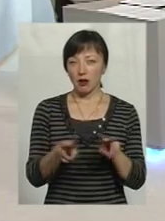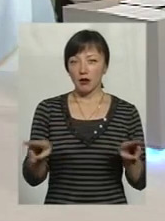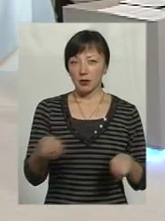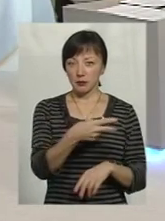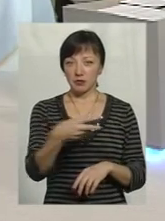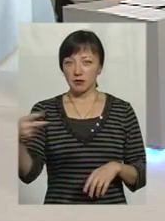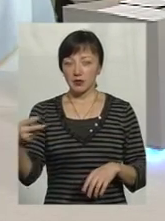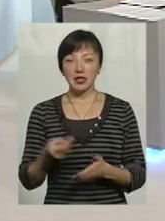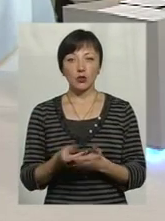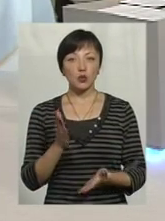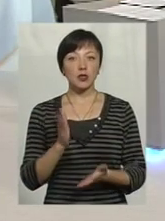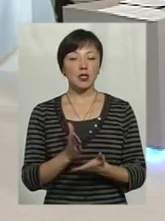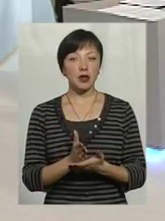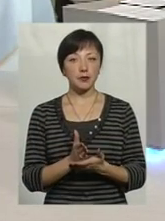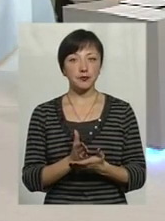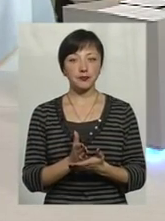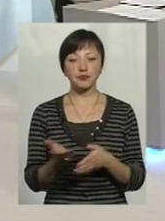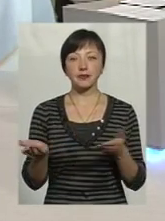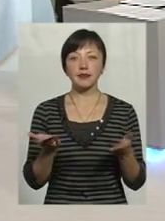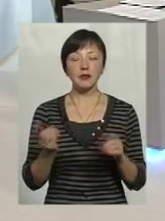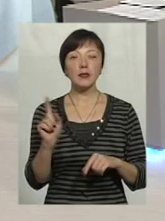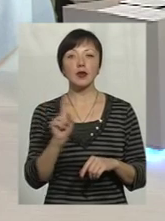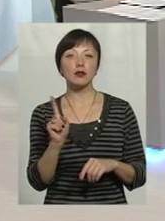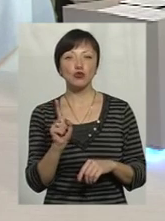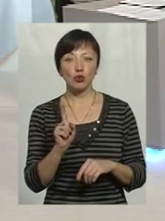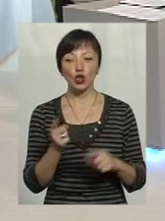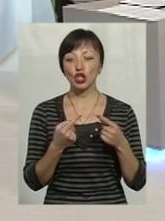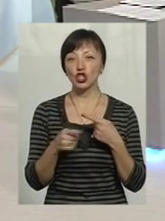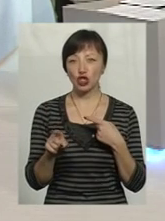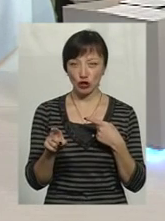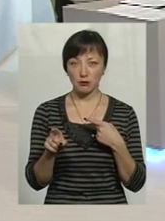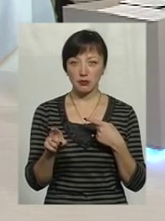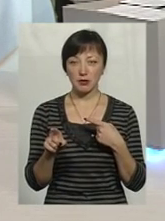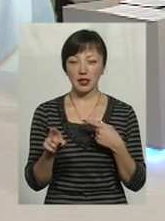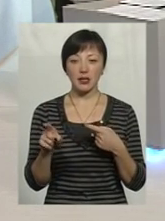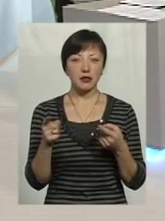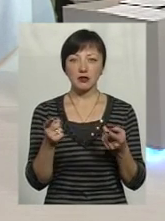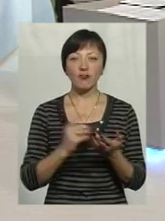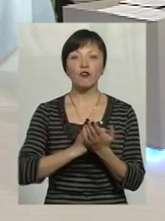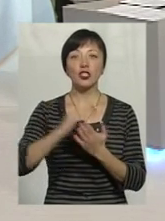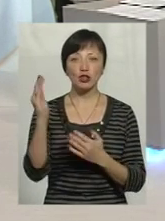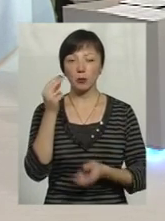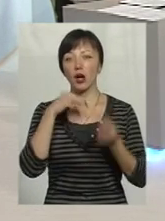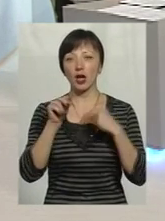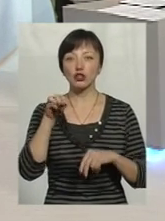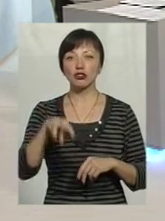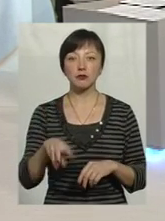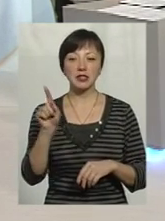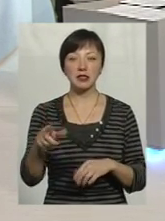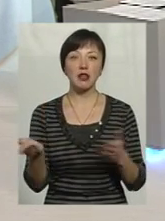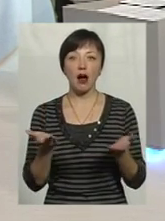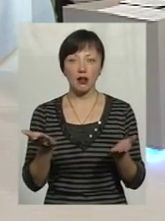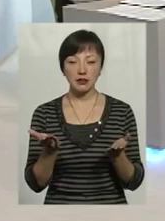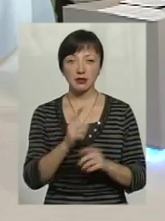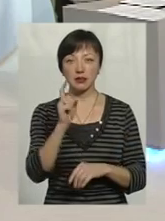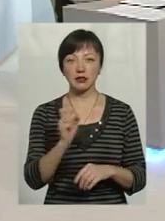з цінностями, які є десь що іншими, відмінними і вищими, і кращими, ніж ті, які